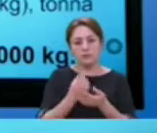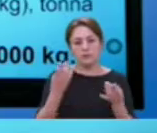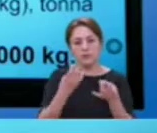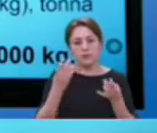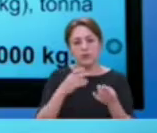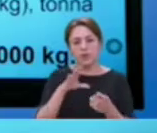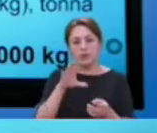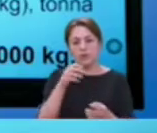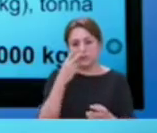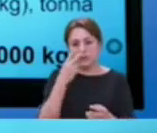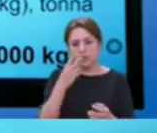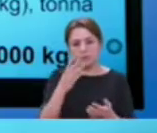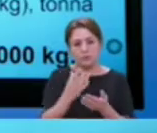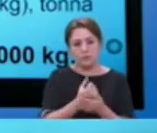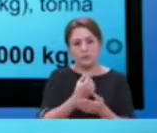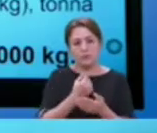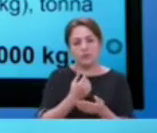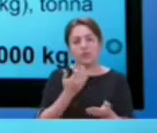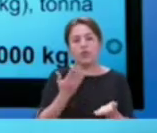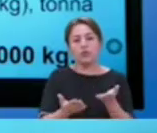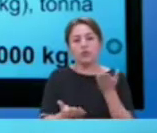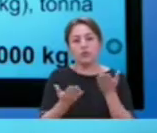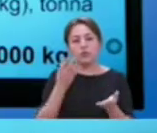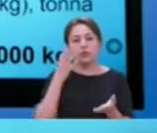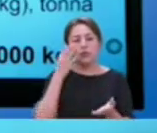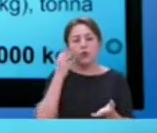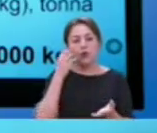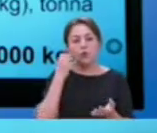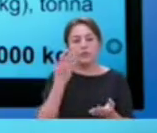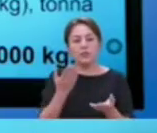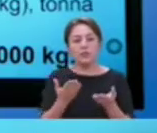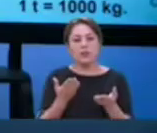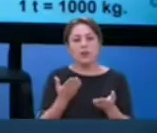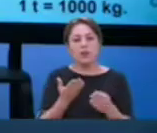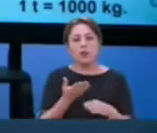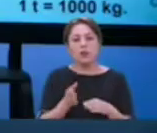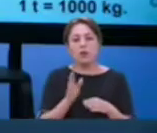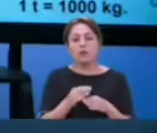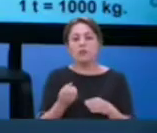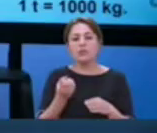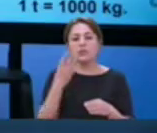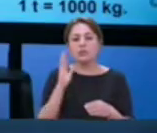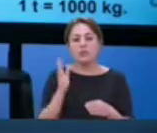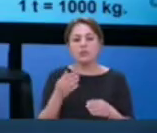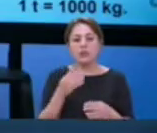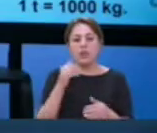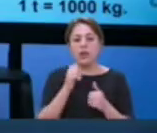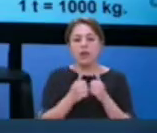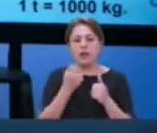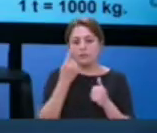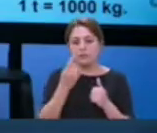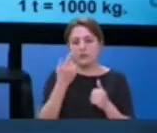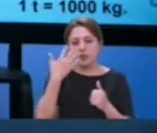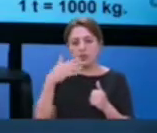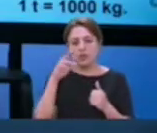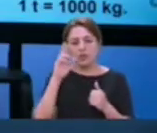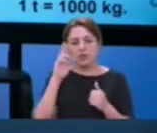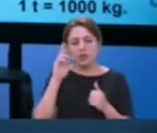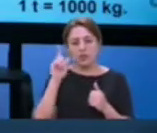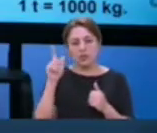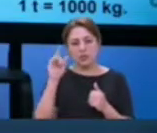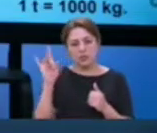qarab topingchi, tarozidagi olmalarning massasi qancha ekan? Har bir bo'lmasi 50 gramni